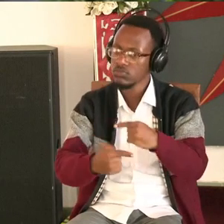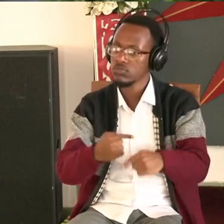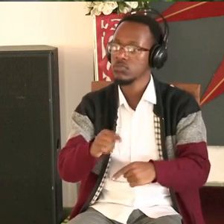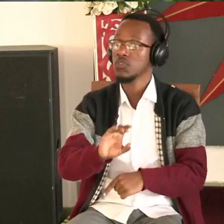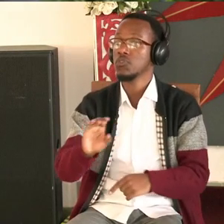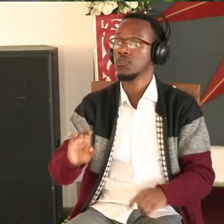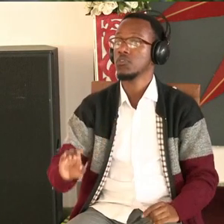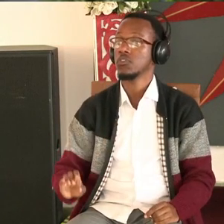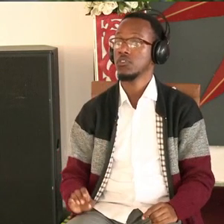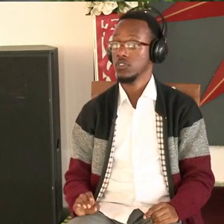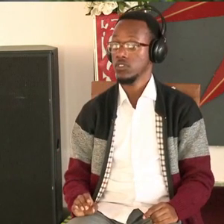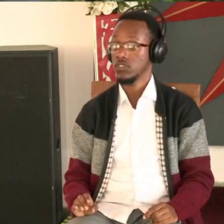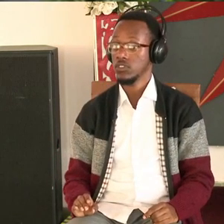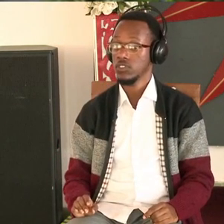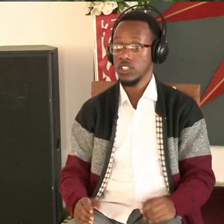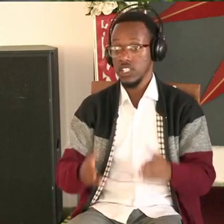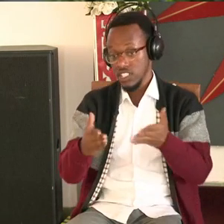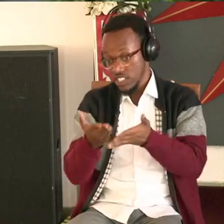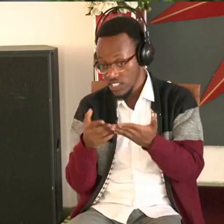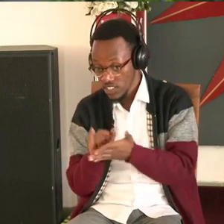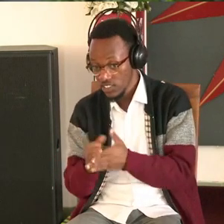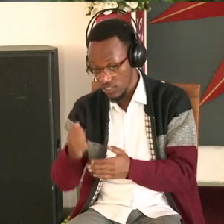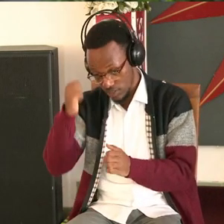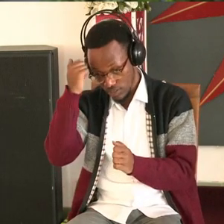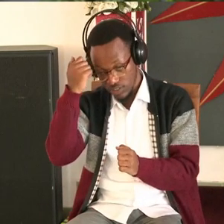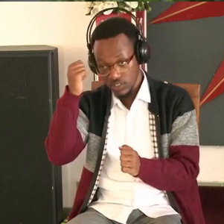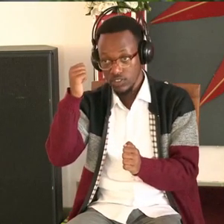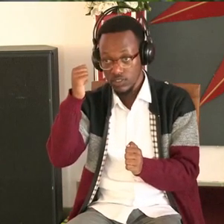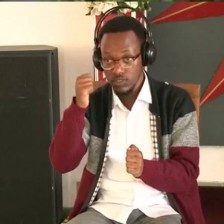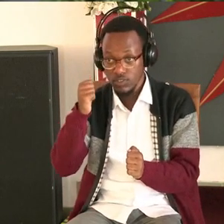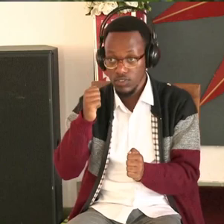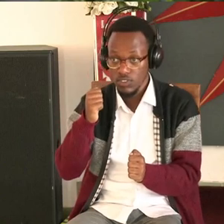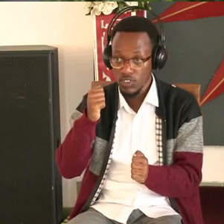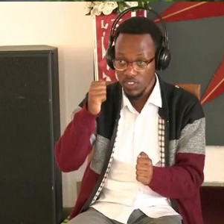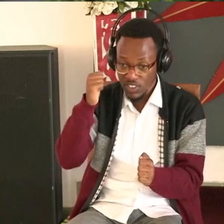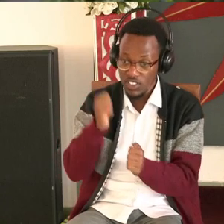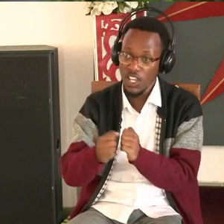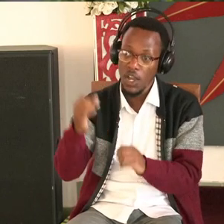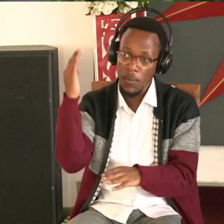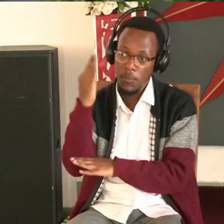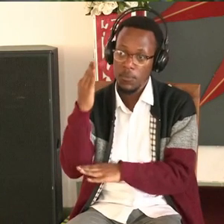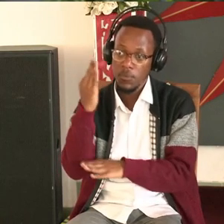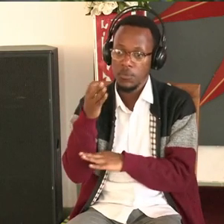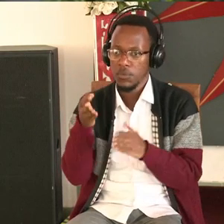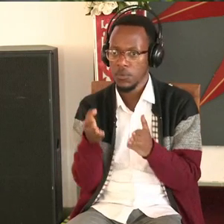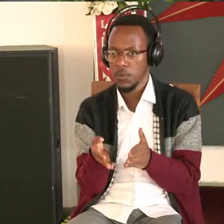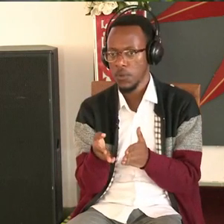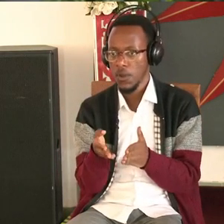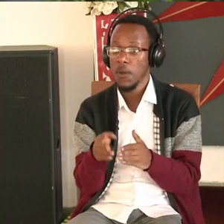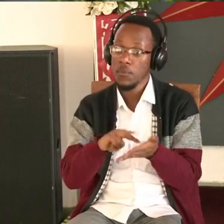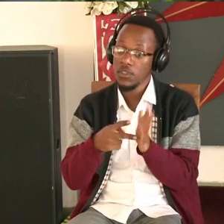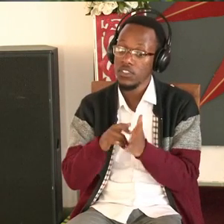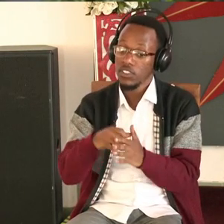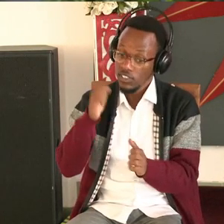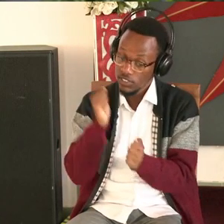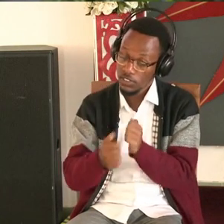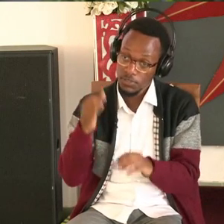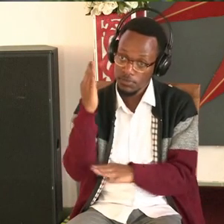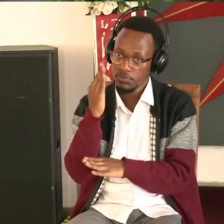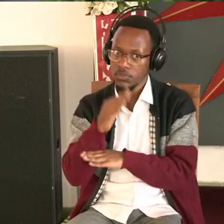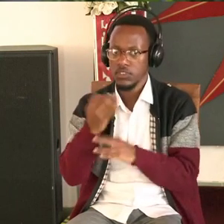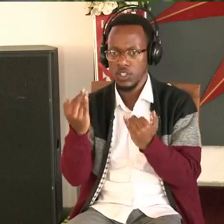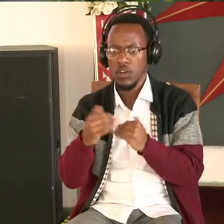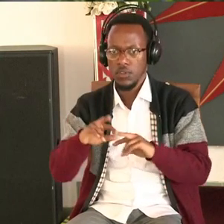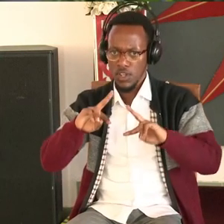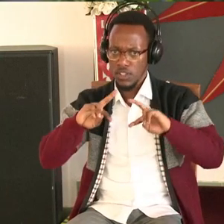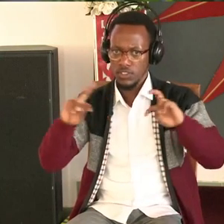s'approcher. Et vous dites verset 25, il y a quelque chose pour chacun d'entre nous, chaque prédication. Regardons maintenant